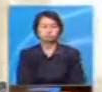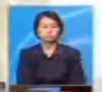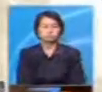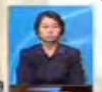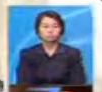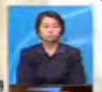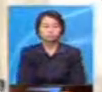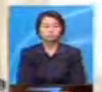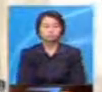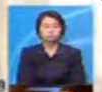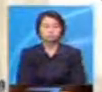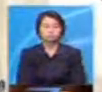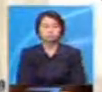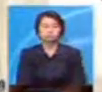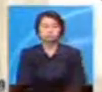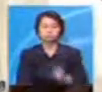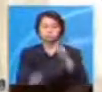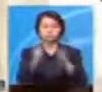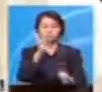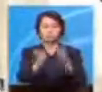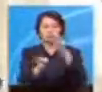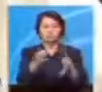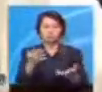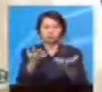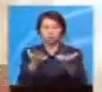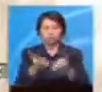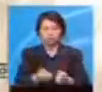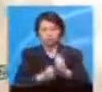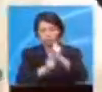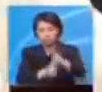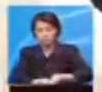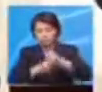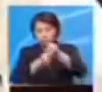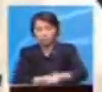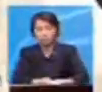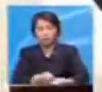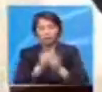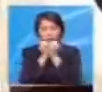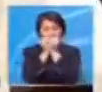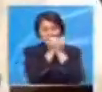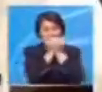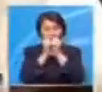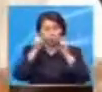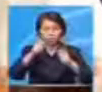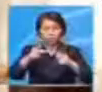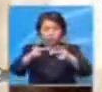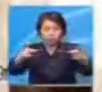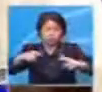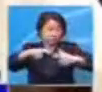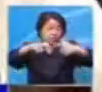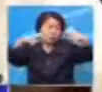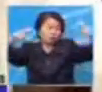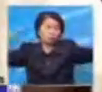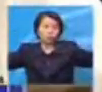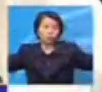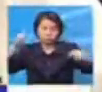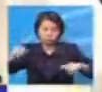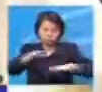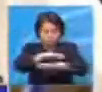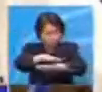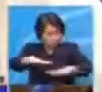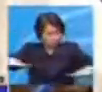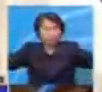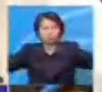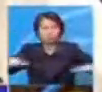negara jadi kalau kita nak tanam kita memerlukan satu kawasan yang luas dan kawasan itu kalau boleh ianya rata flat